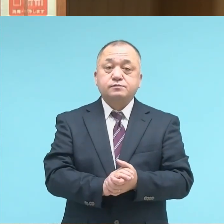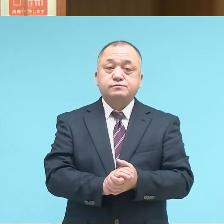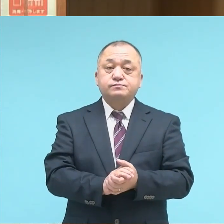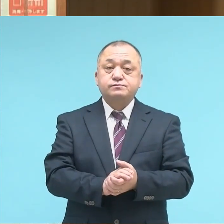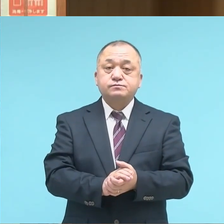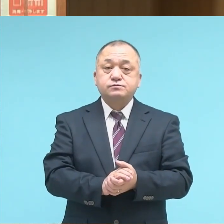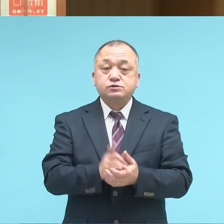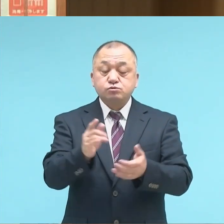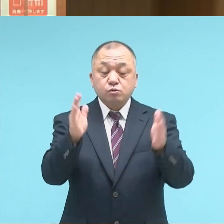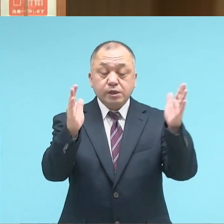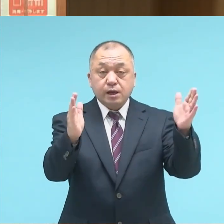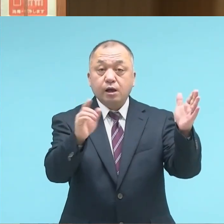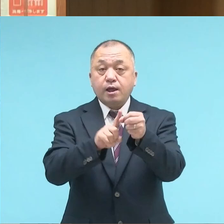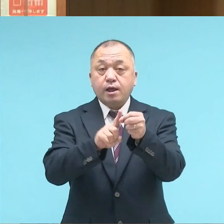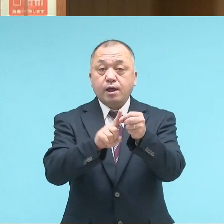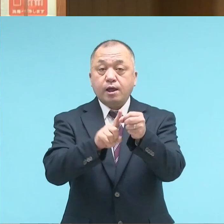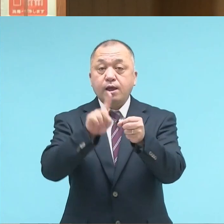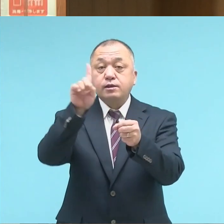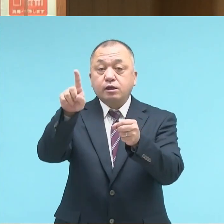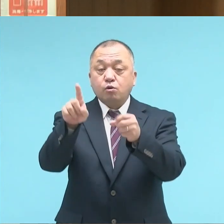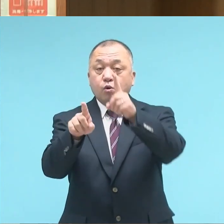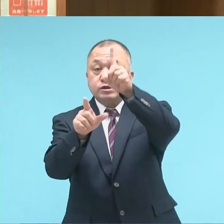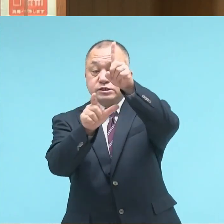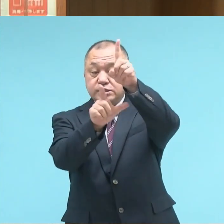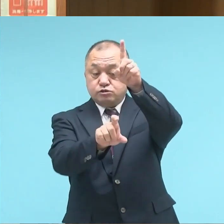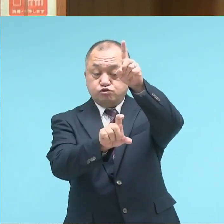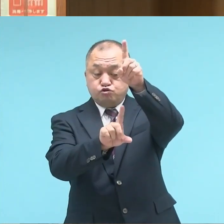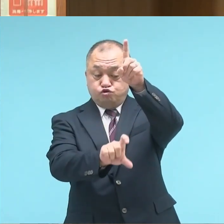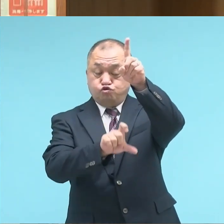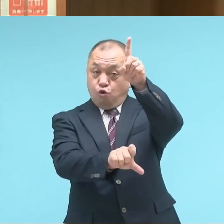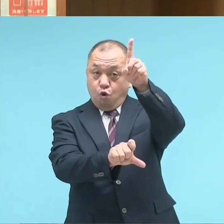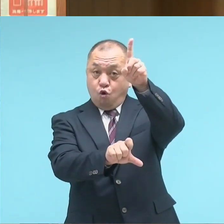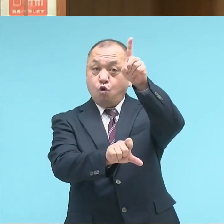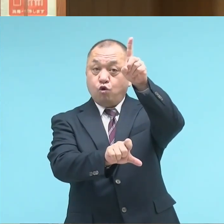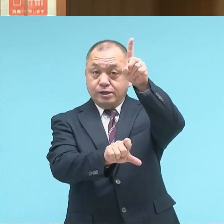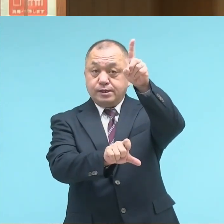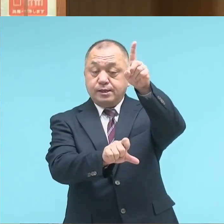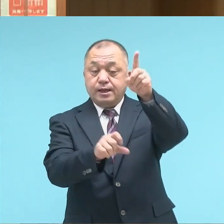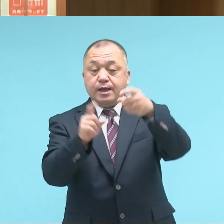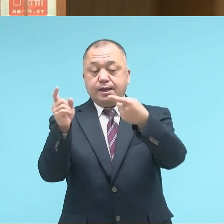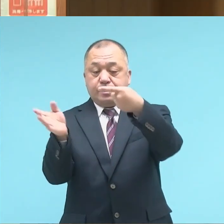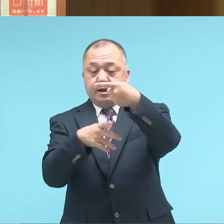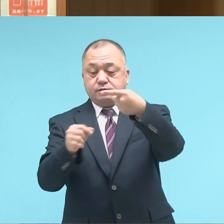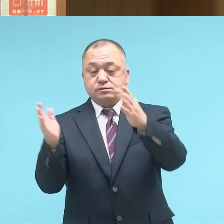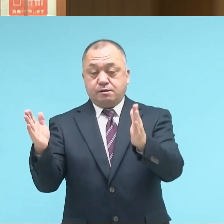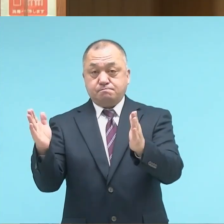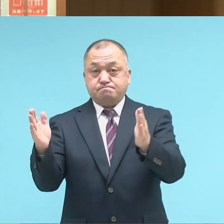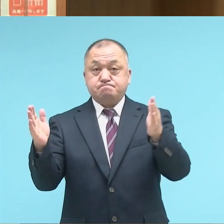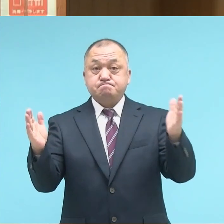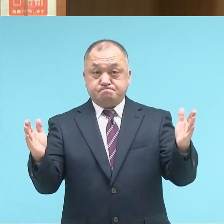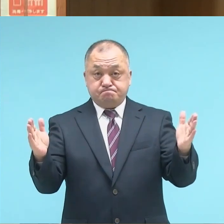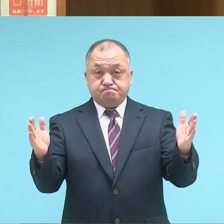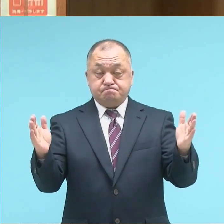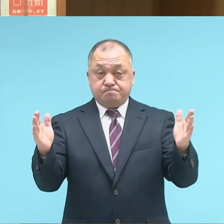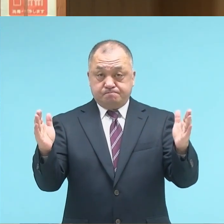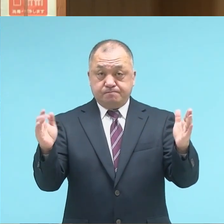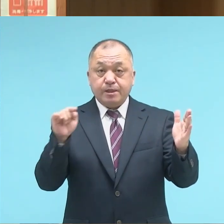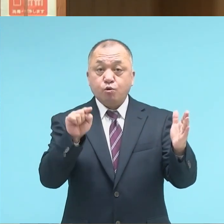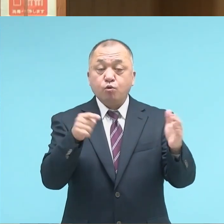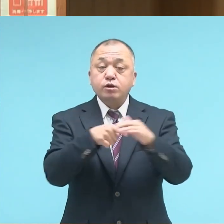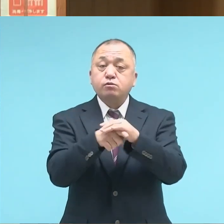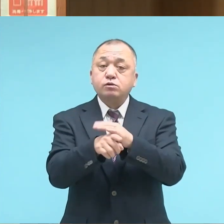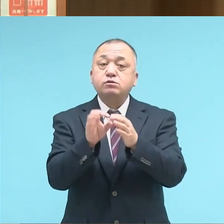集中対策期間を来年の1月15日まで約1ヶ月間とした、この